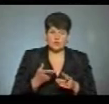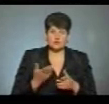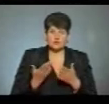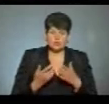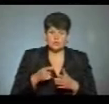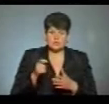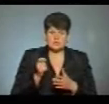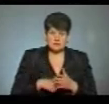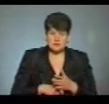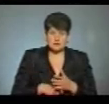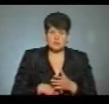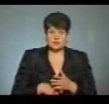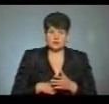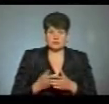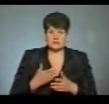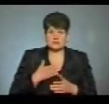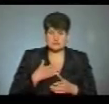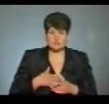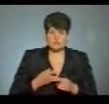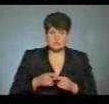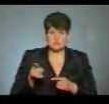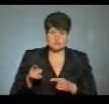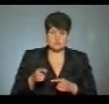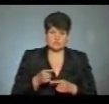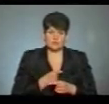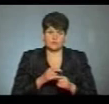дуже задоволені цим госпіталом.